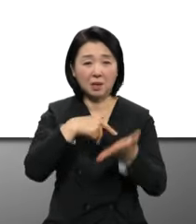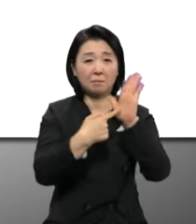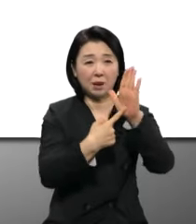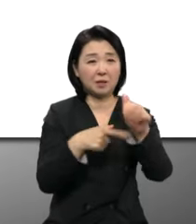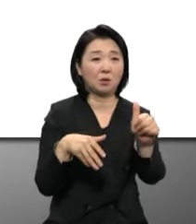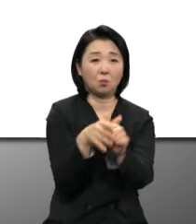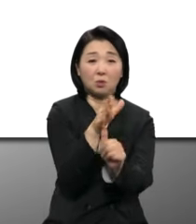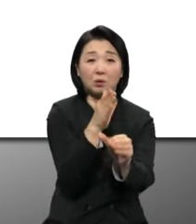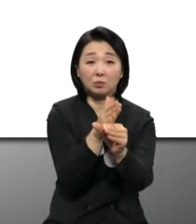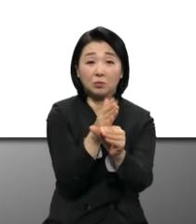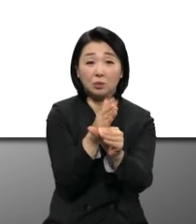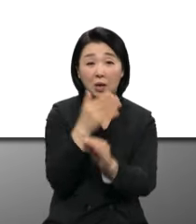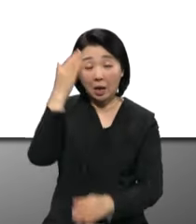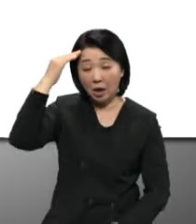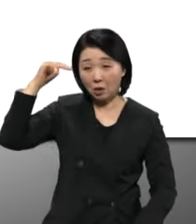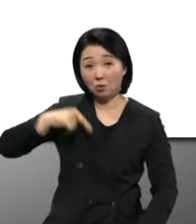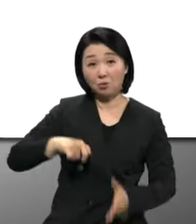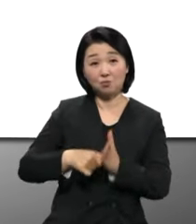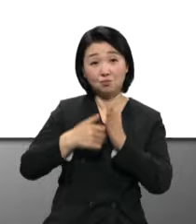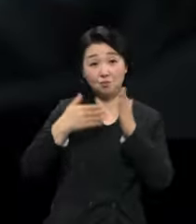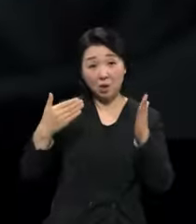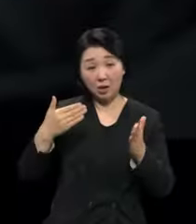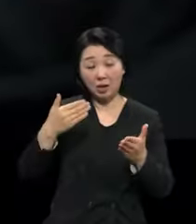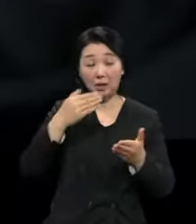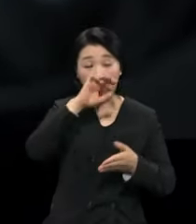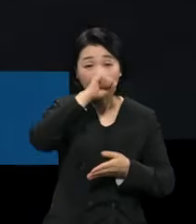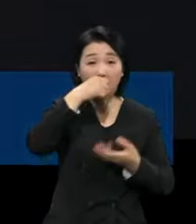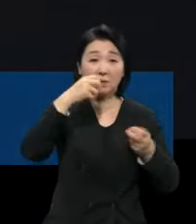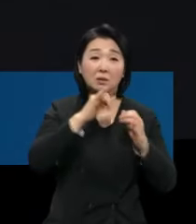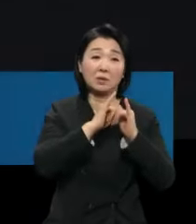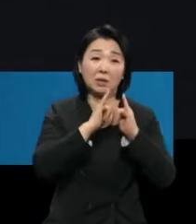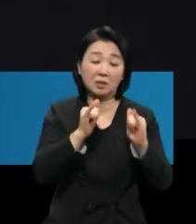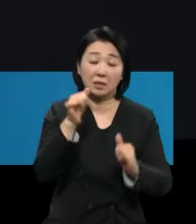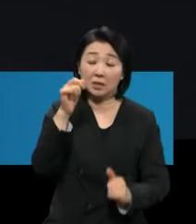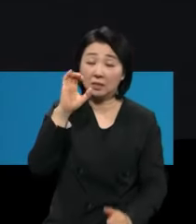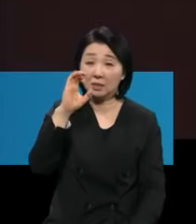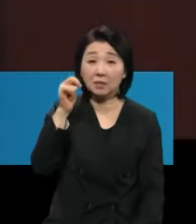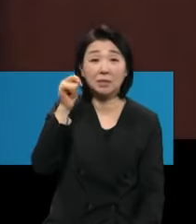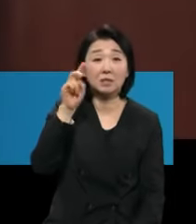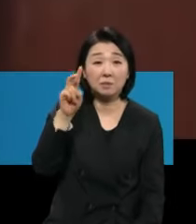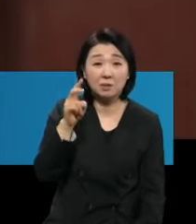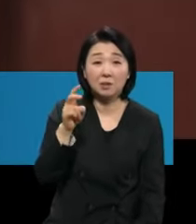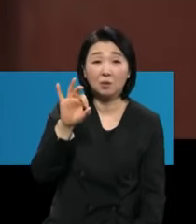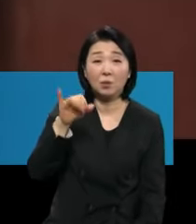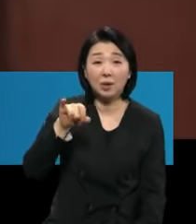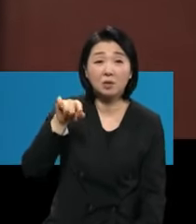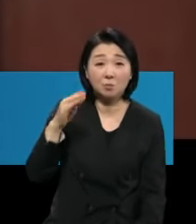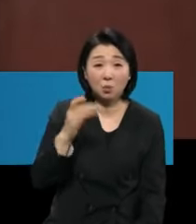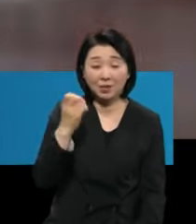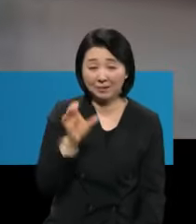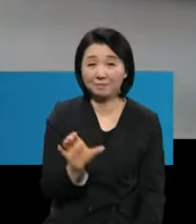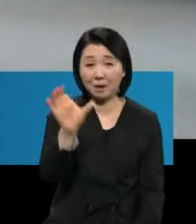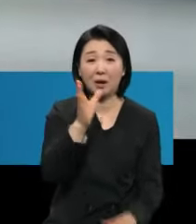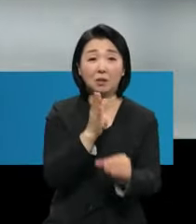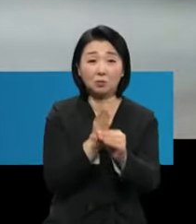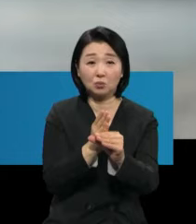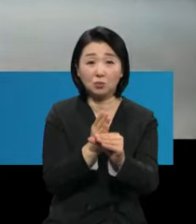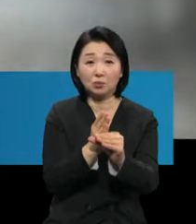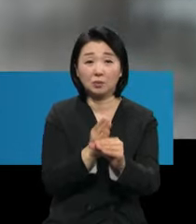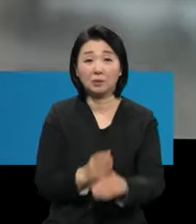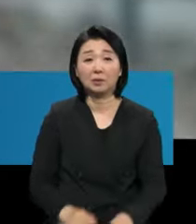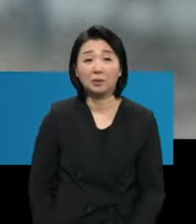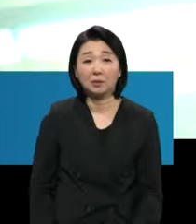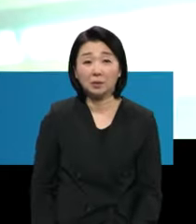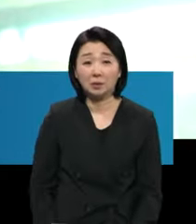있습니다. 이미 국내에서도 유명한 대만 연예인들이 차례로 CCTV의 웨이보를 재게시하고 있는데요. 라이칭